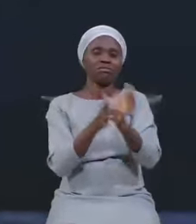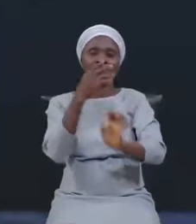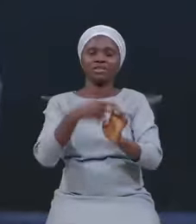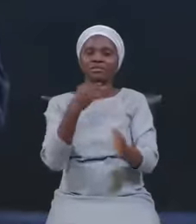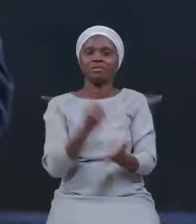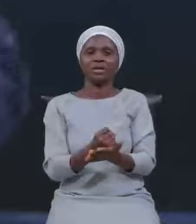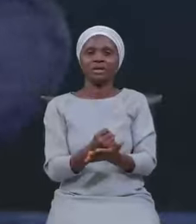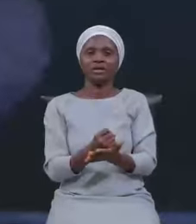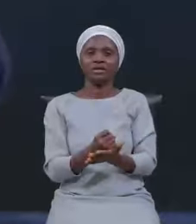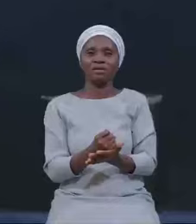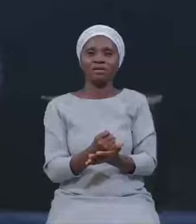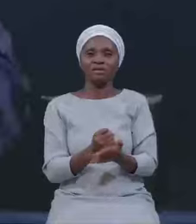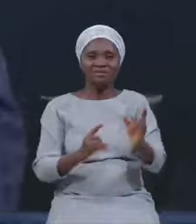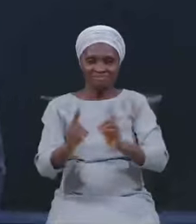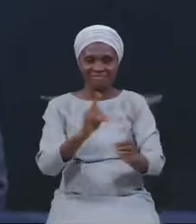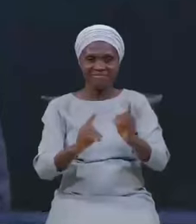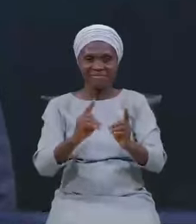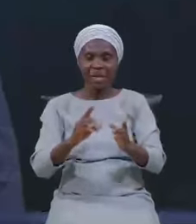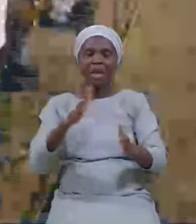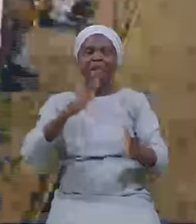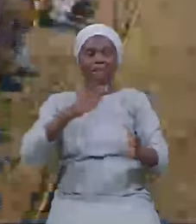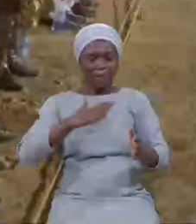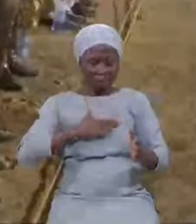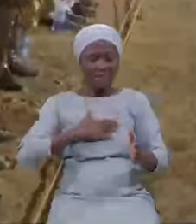me rencontrera ici.